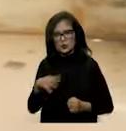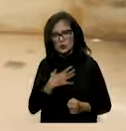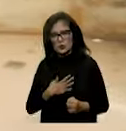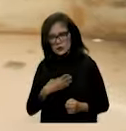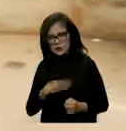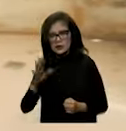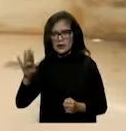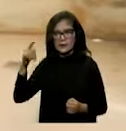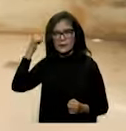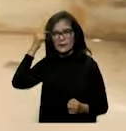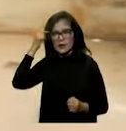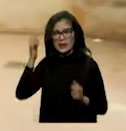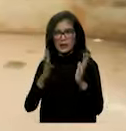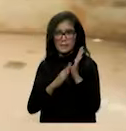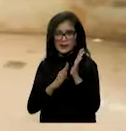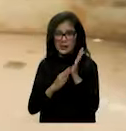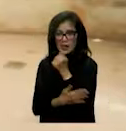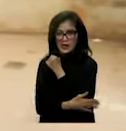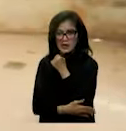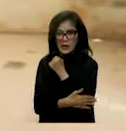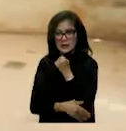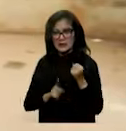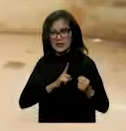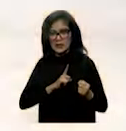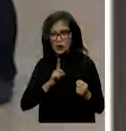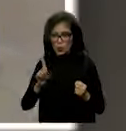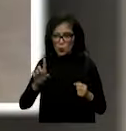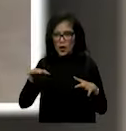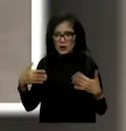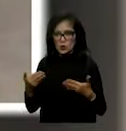permasalahan pribadi atau negara sendiri dulu baru ke yang lain.